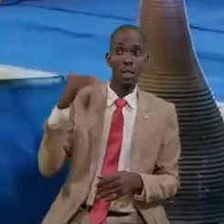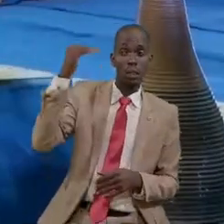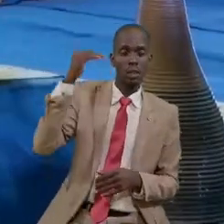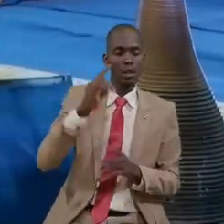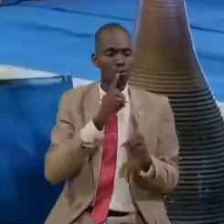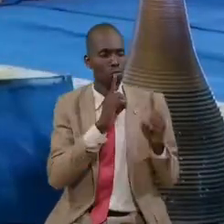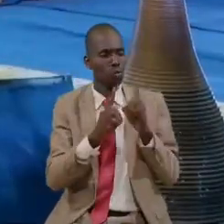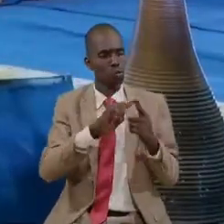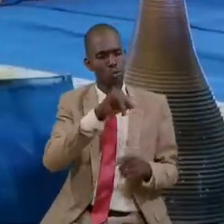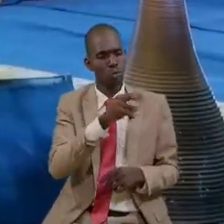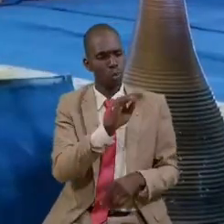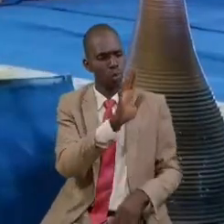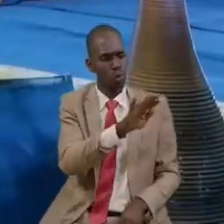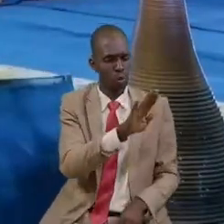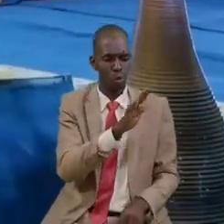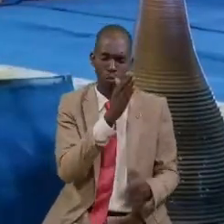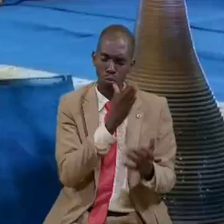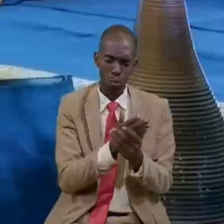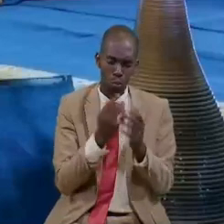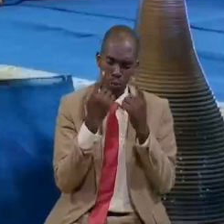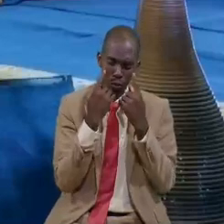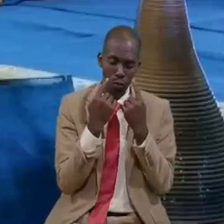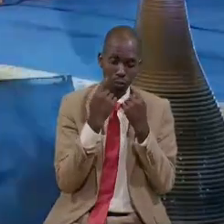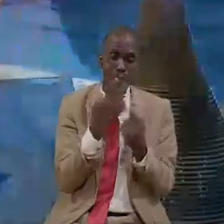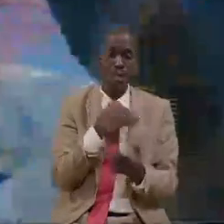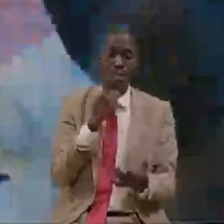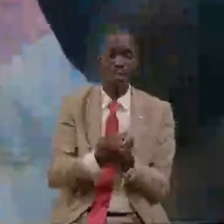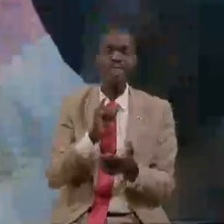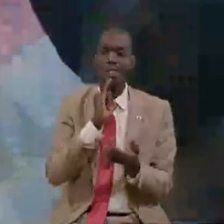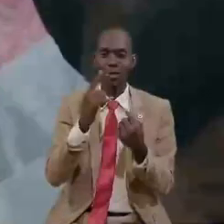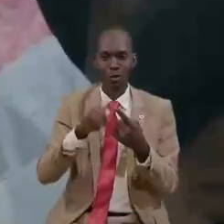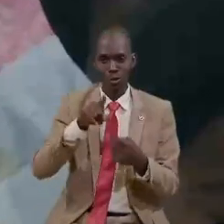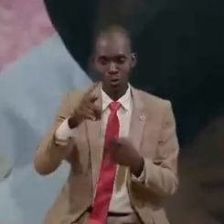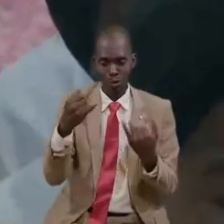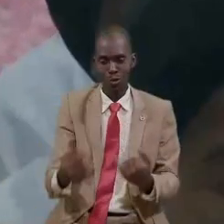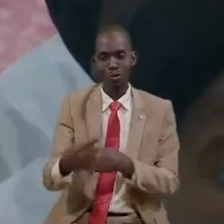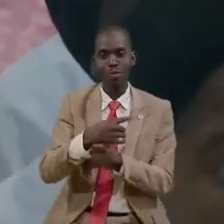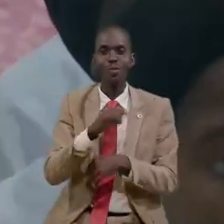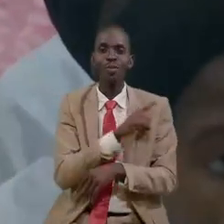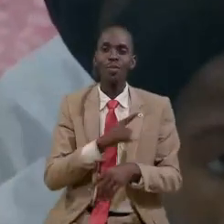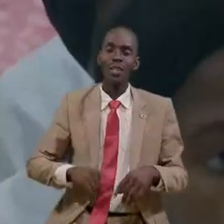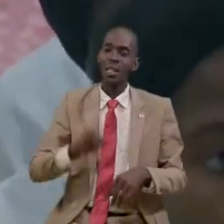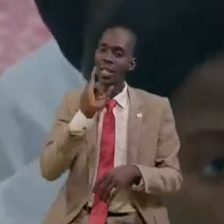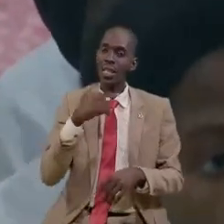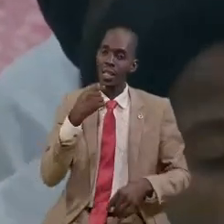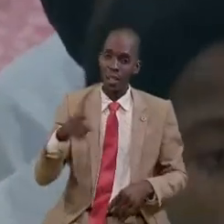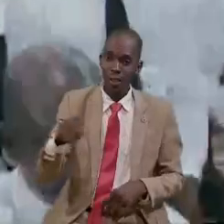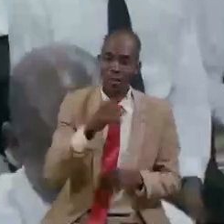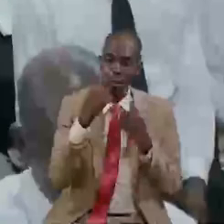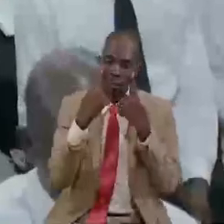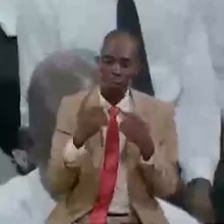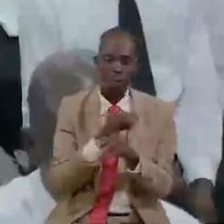ne pleure point. Cela vous arrivera ce jour. Le Seigneur vous dit, ne pleure